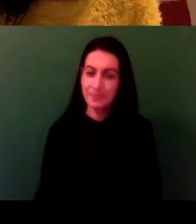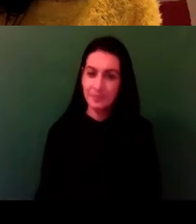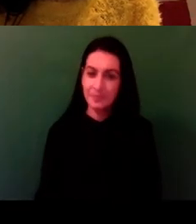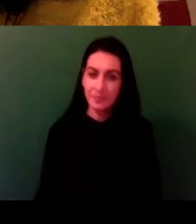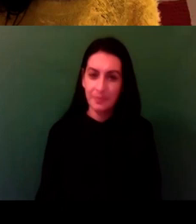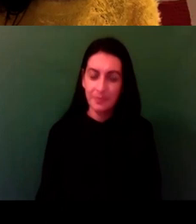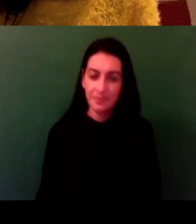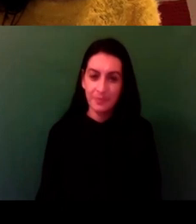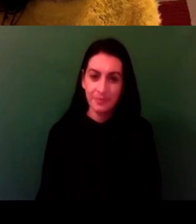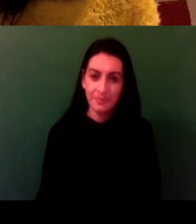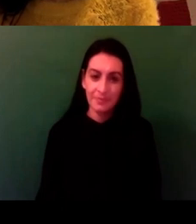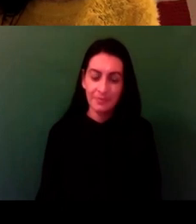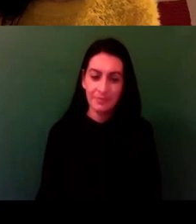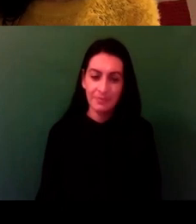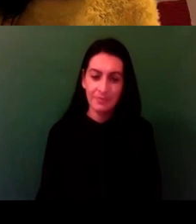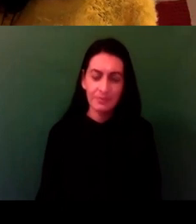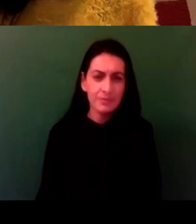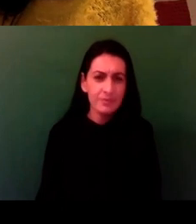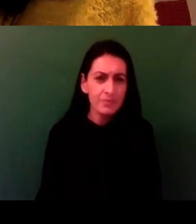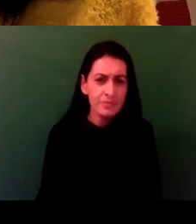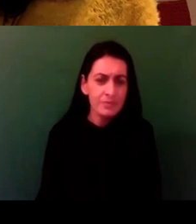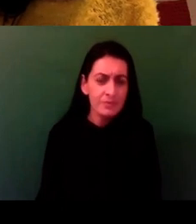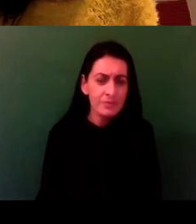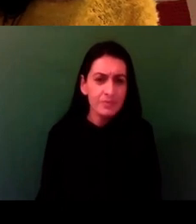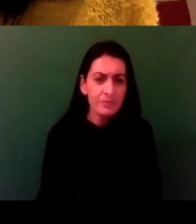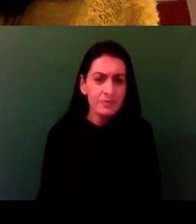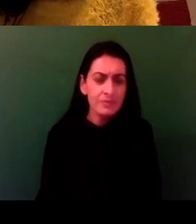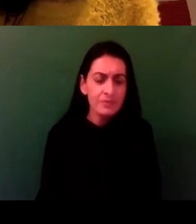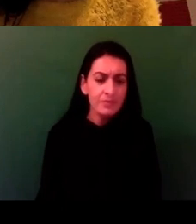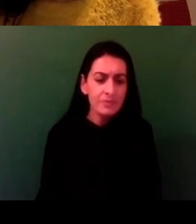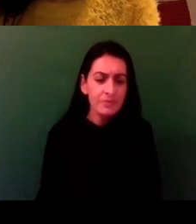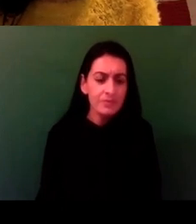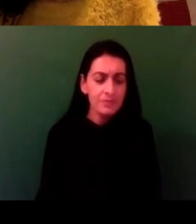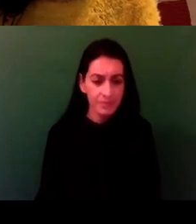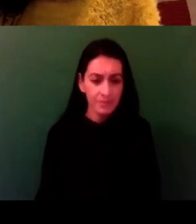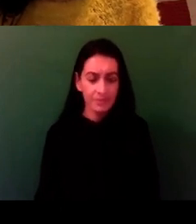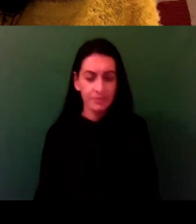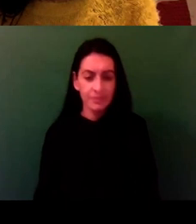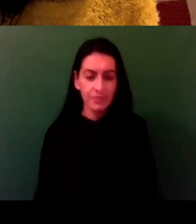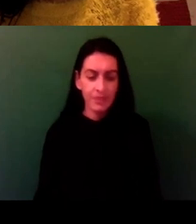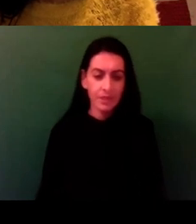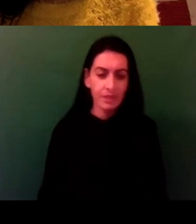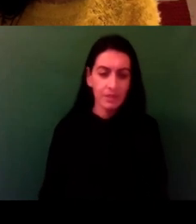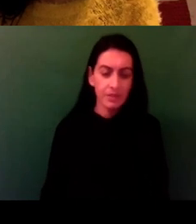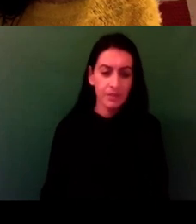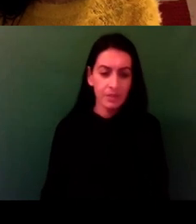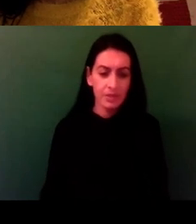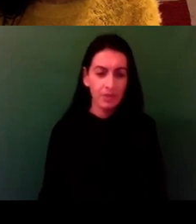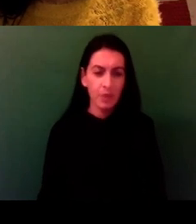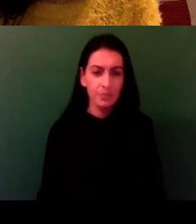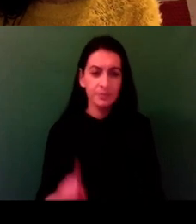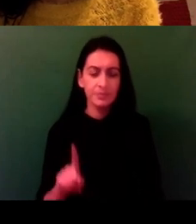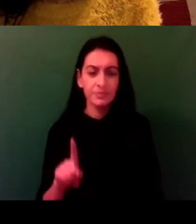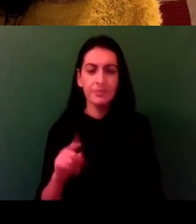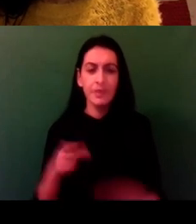Toparlamaya çalışayım. İki şey var kafamda. Bir tanesini aslında şu anda bir yorum siz okumadınız ama ben okuyayım. O yorumla ilişkili çünkü.